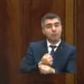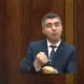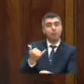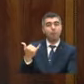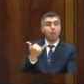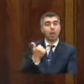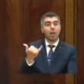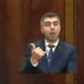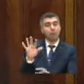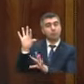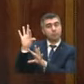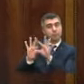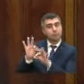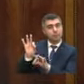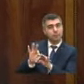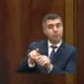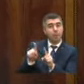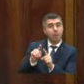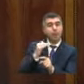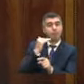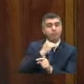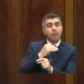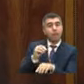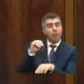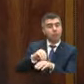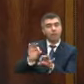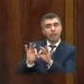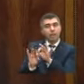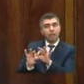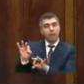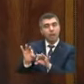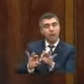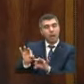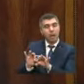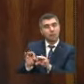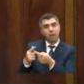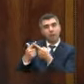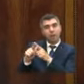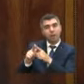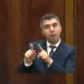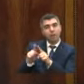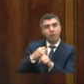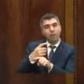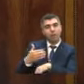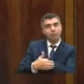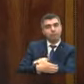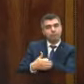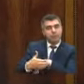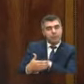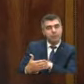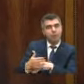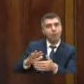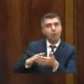عن الحاجة الفورية إلى القيام بإجراءات لإنقاذ ما تبقى من الطبقة الوسطى التي